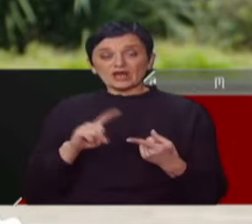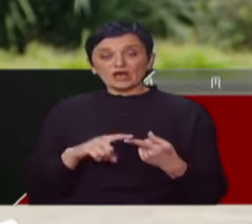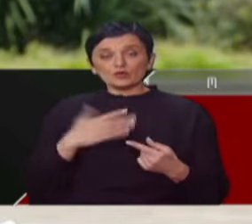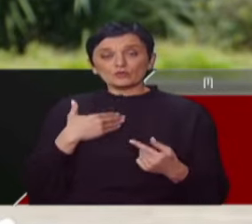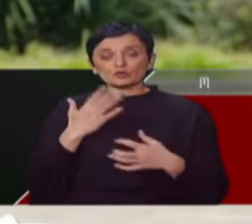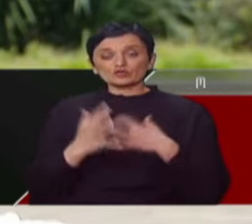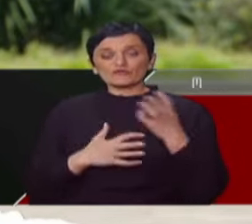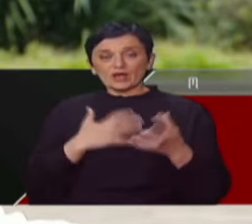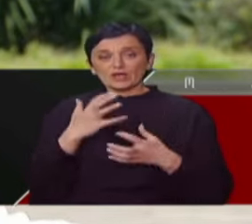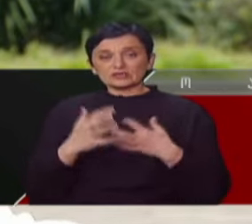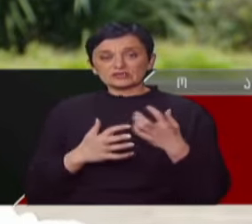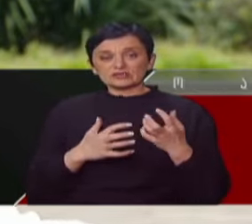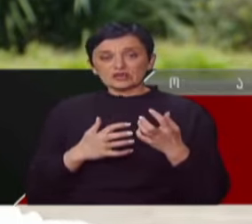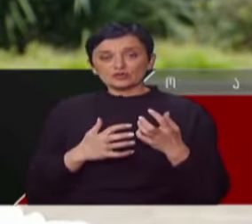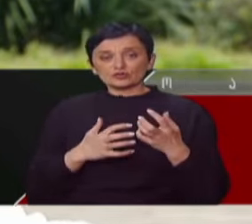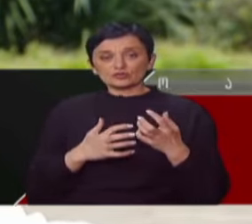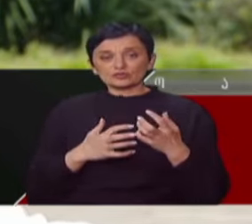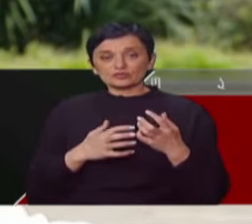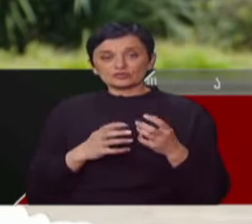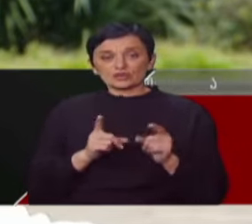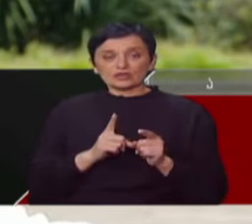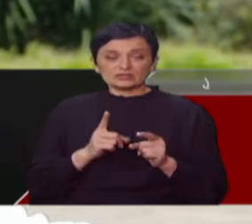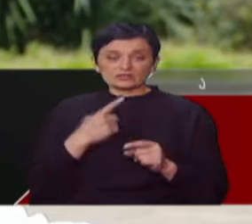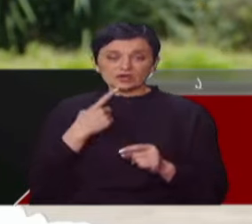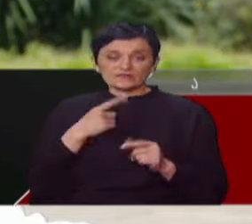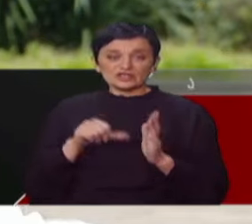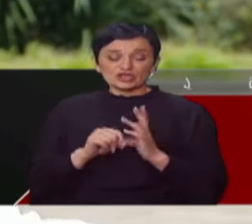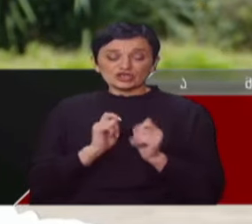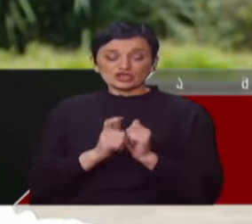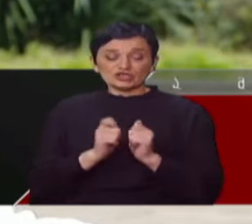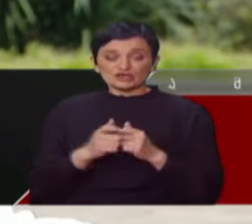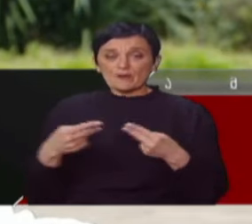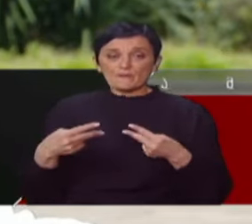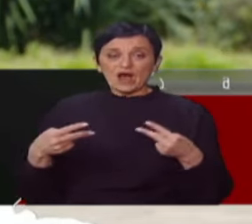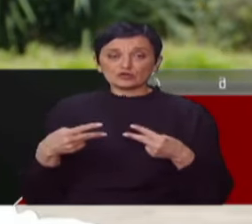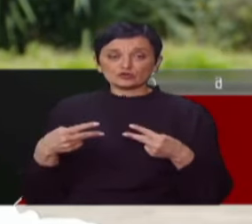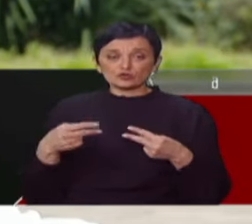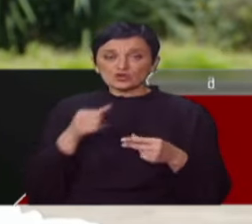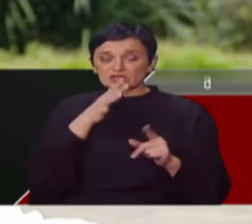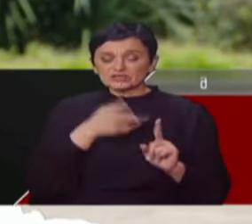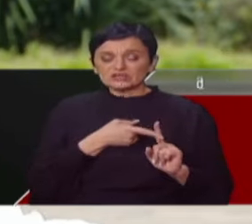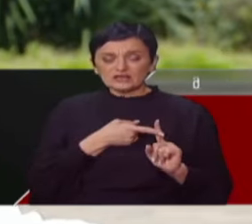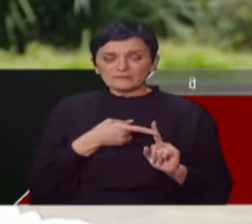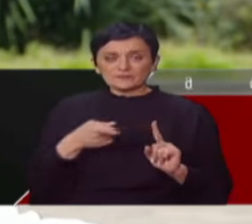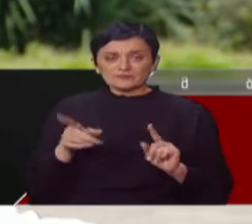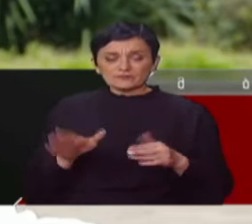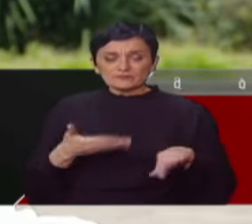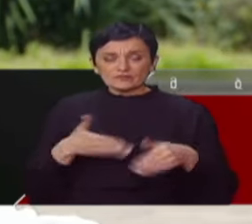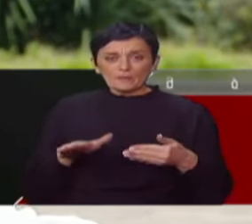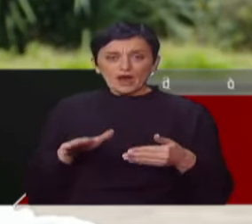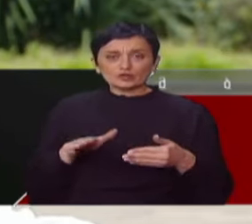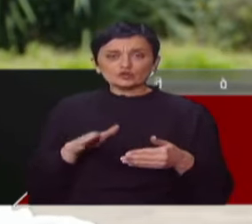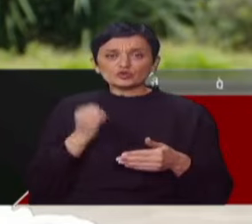ჩვენ საერთაშორისო ესე რომ ვთქვათ ინვესტორებს და პარტნიორებს, რომლებიც წლების განმავლობაში ბათუმის